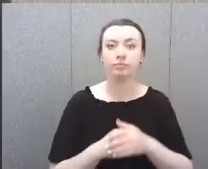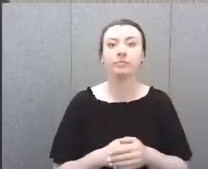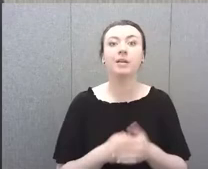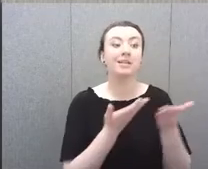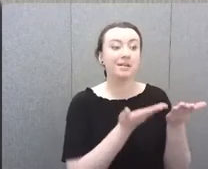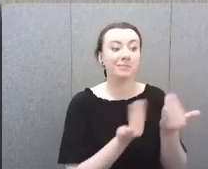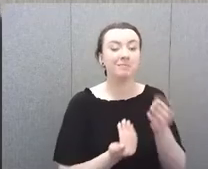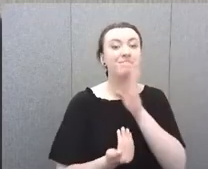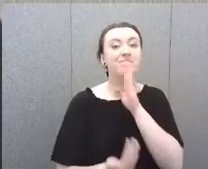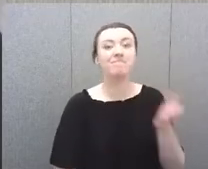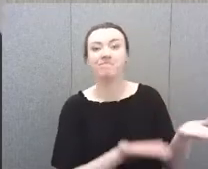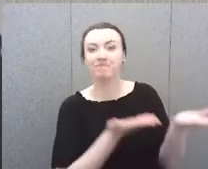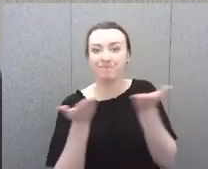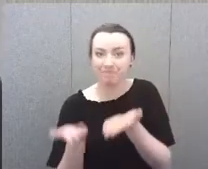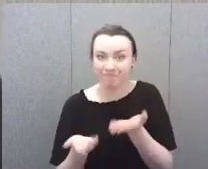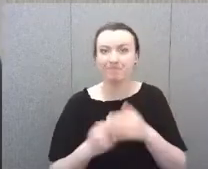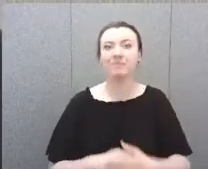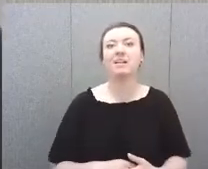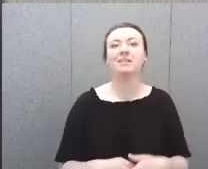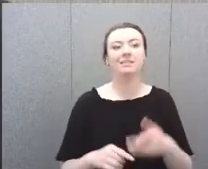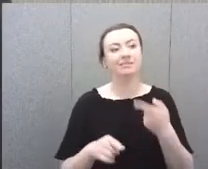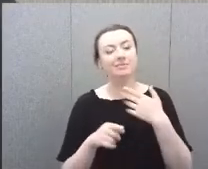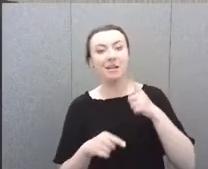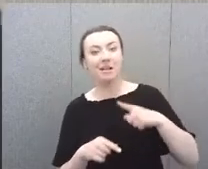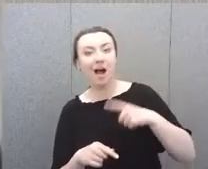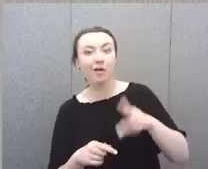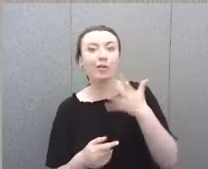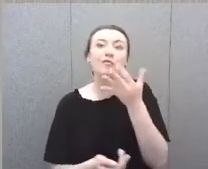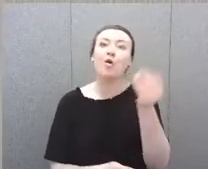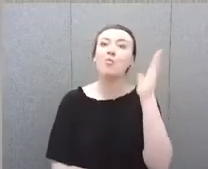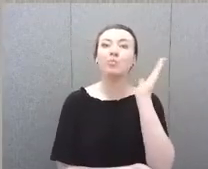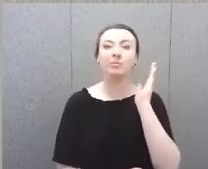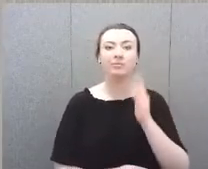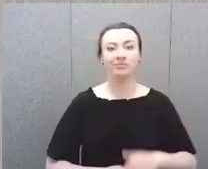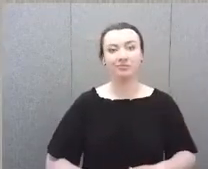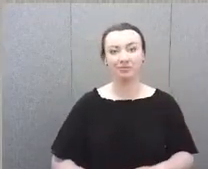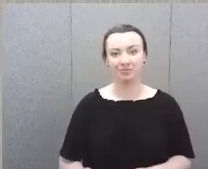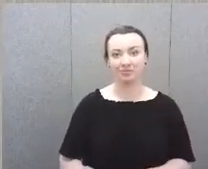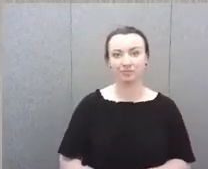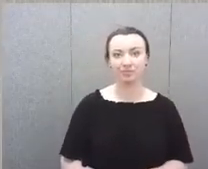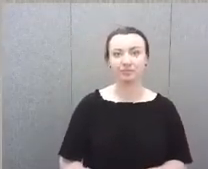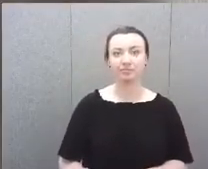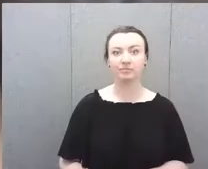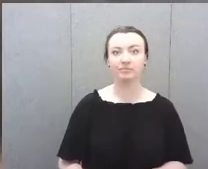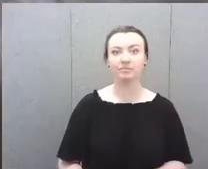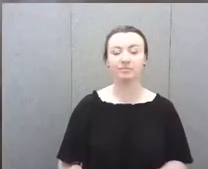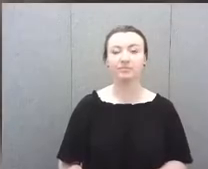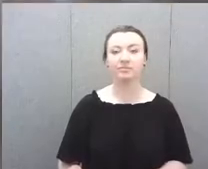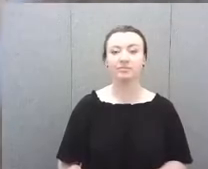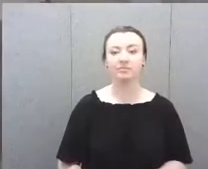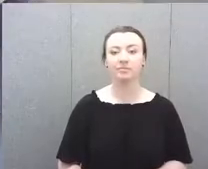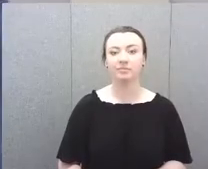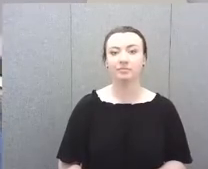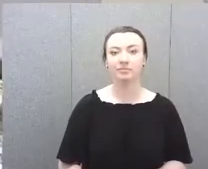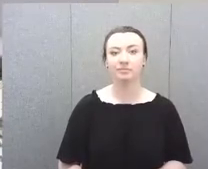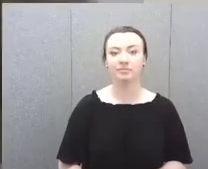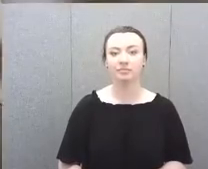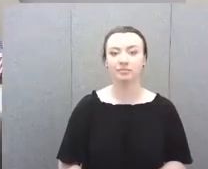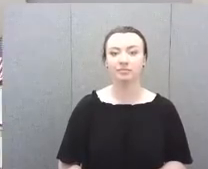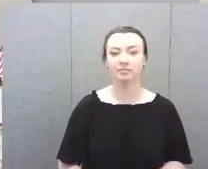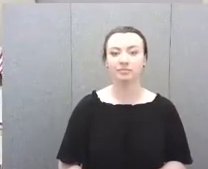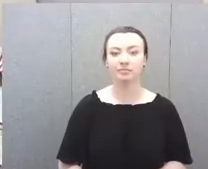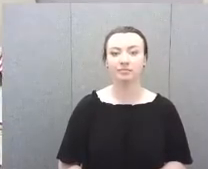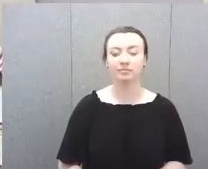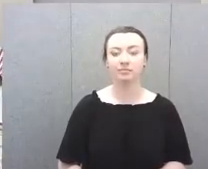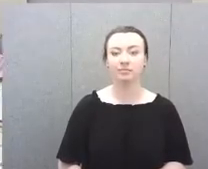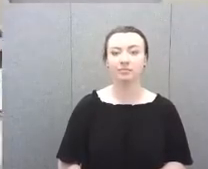в проектах неформального образования Беларуси и сотрудничает с такими центрами, как СИМПА, БИПАРТ, где